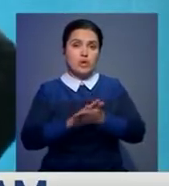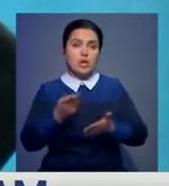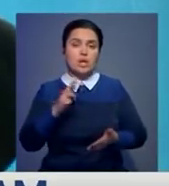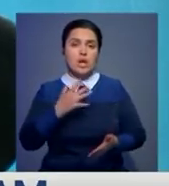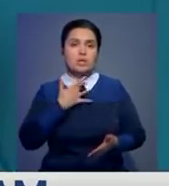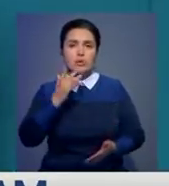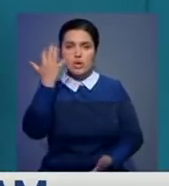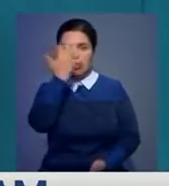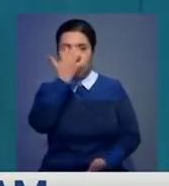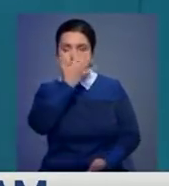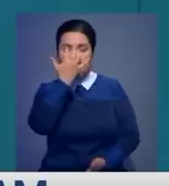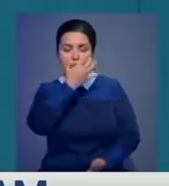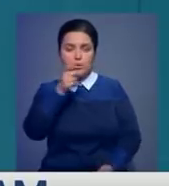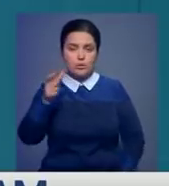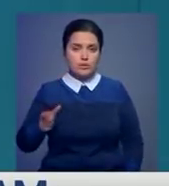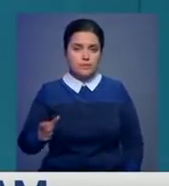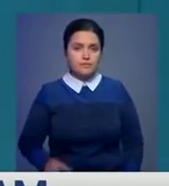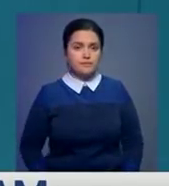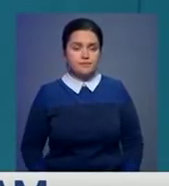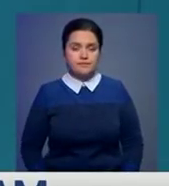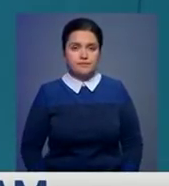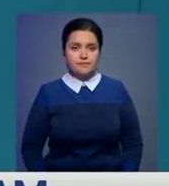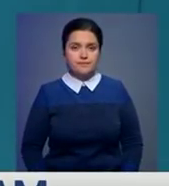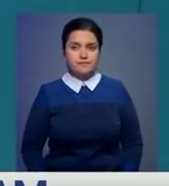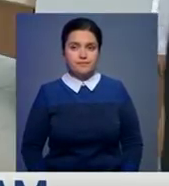голосования слабовидящим и незрячим людям.